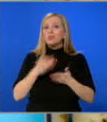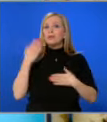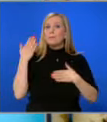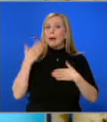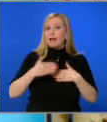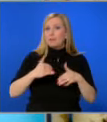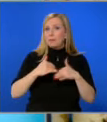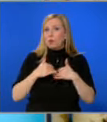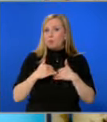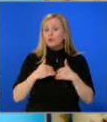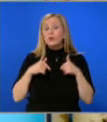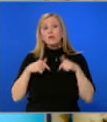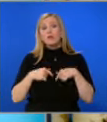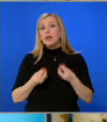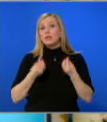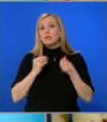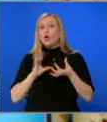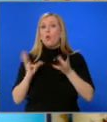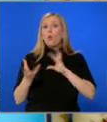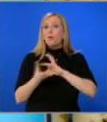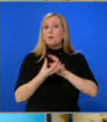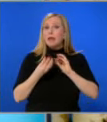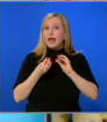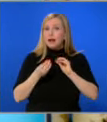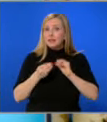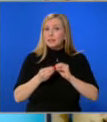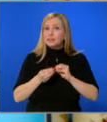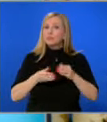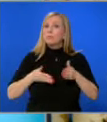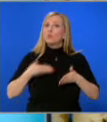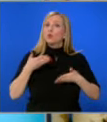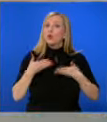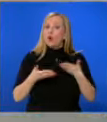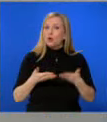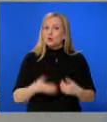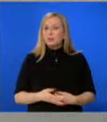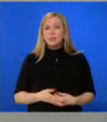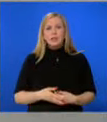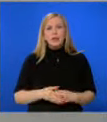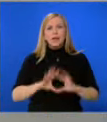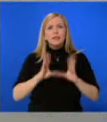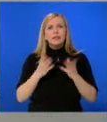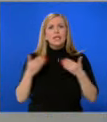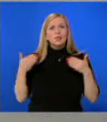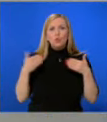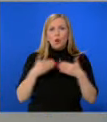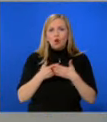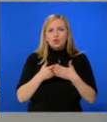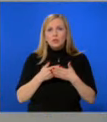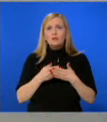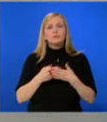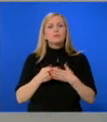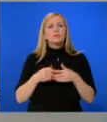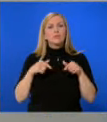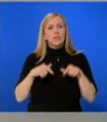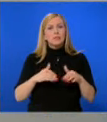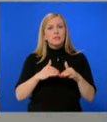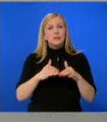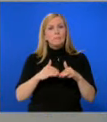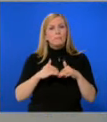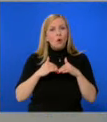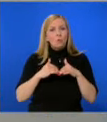правна помощ. Тоест, това е един комплексен, цялостен подход. Денонощна ли ще бъде тази подкрепа и тази помощ,